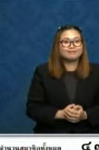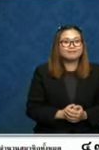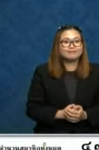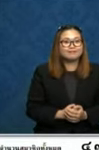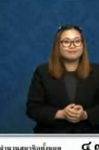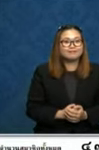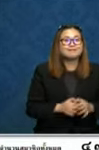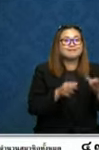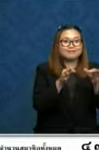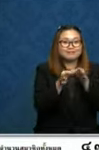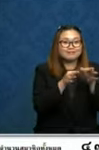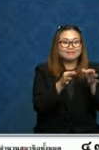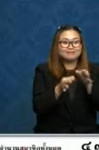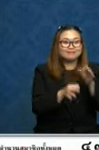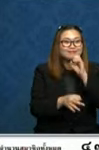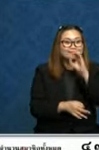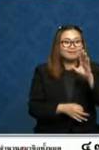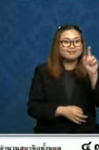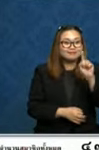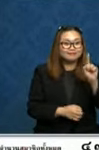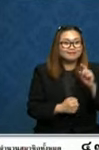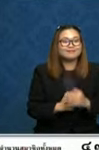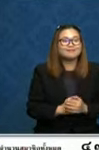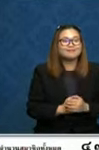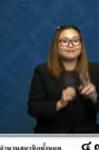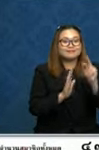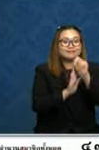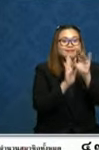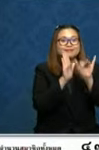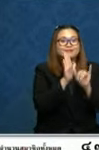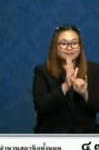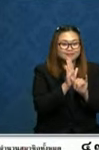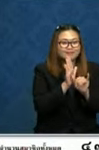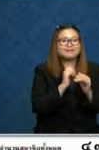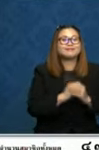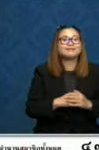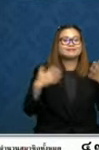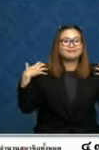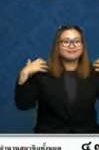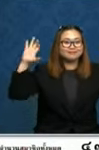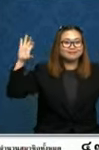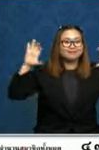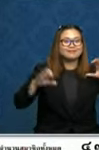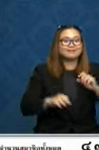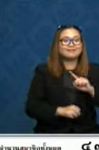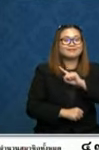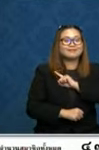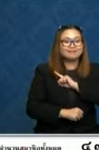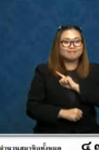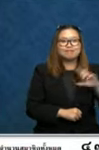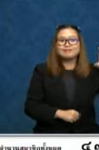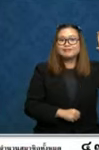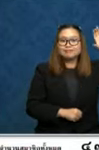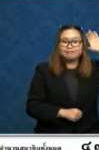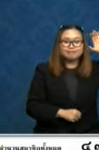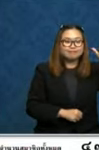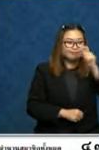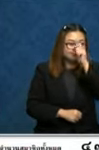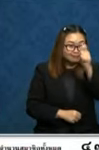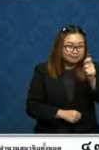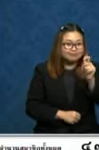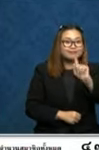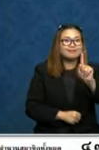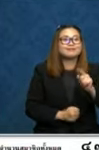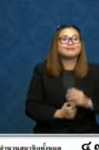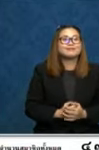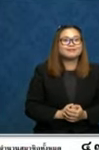ชี้แจงนะครับนโยบายให้กับหน่วยงานรัฐและเอกชนแล้วก็สร้างความเชื่อมั่นศรัทธาแต่พอเราเข้าไปดูไ